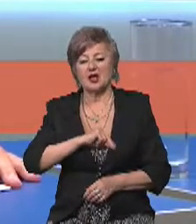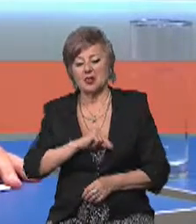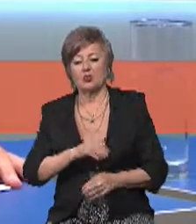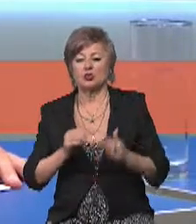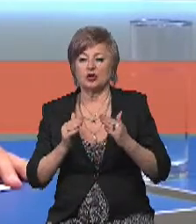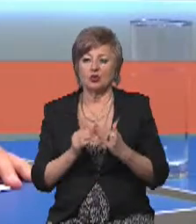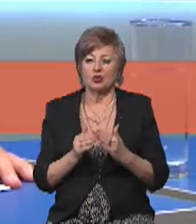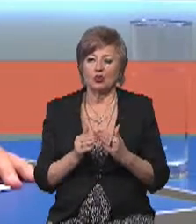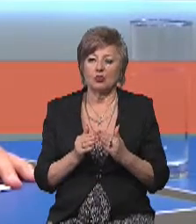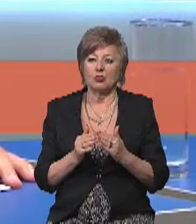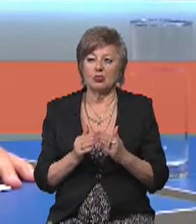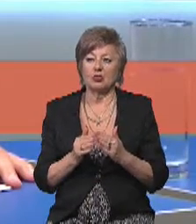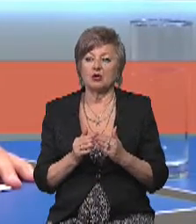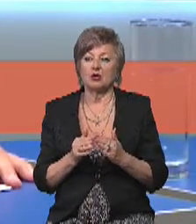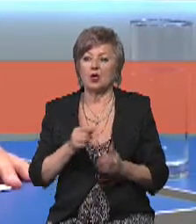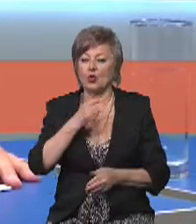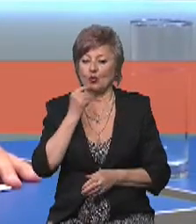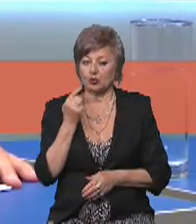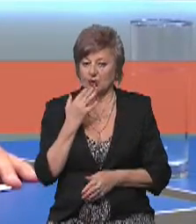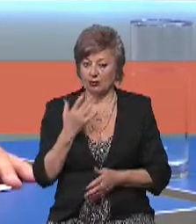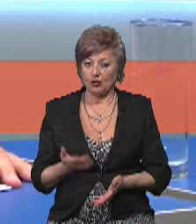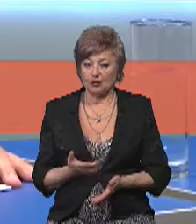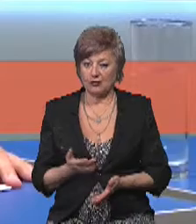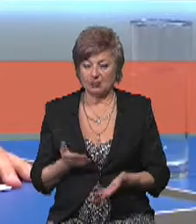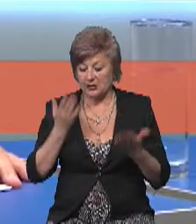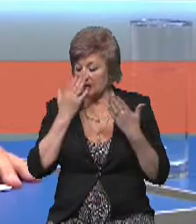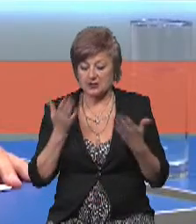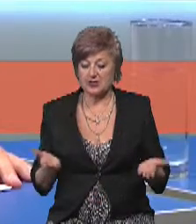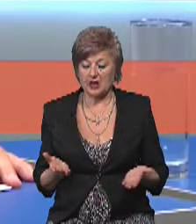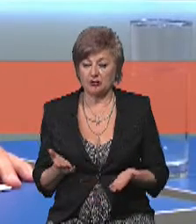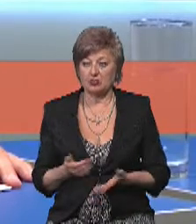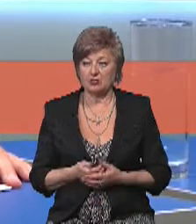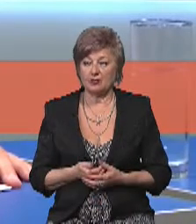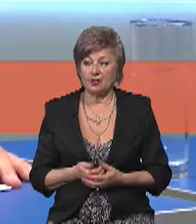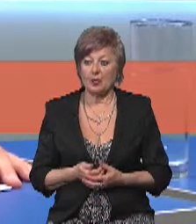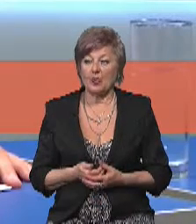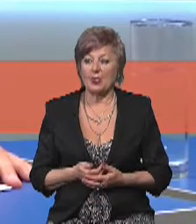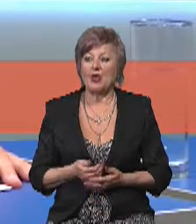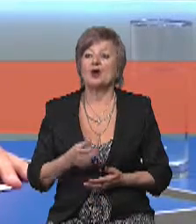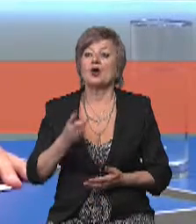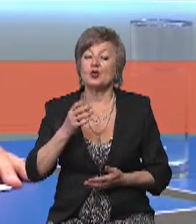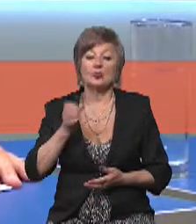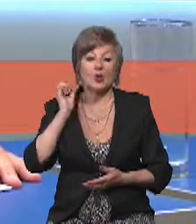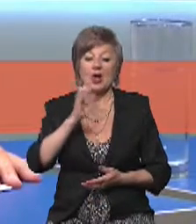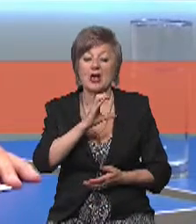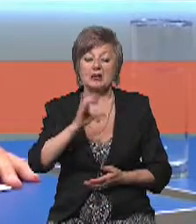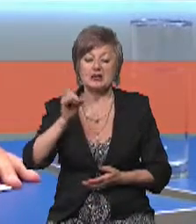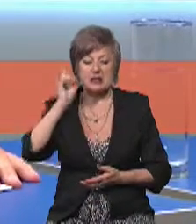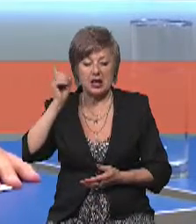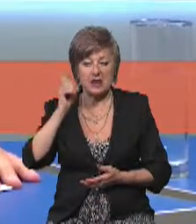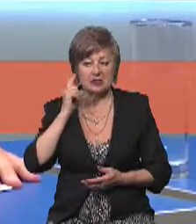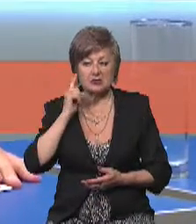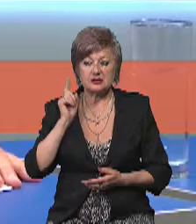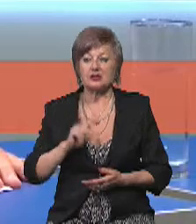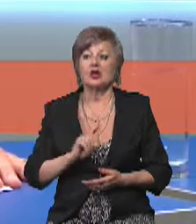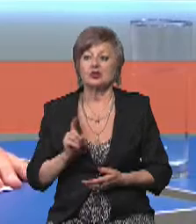вдома, де-інде російської мови. Не знаю просто. Розумієте? Але з радянських часів знаю людей, які